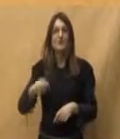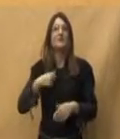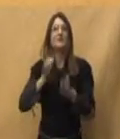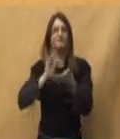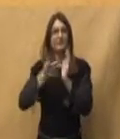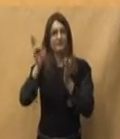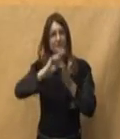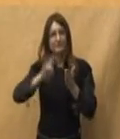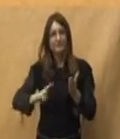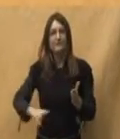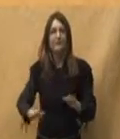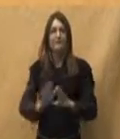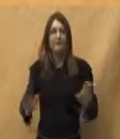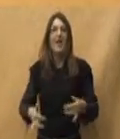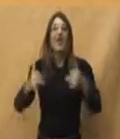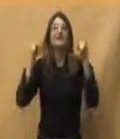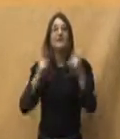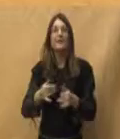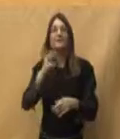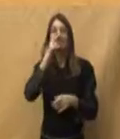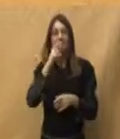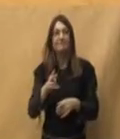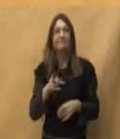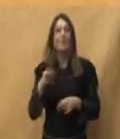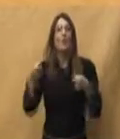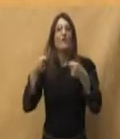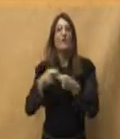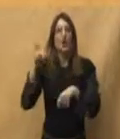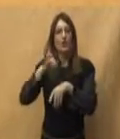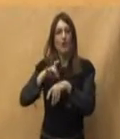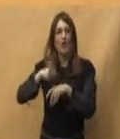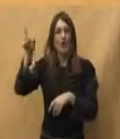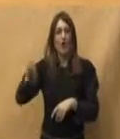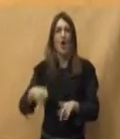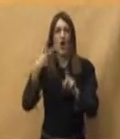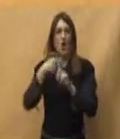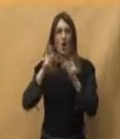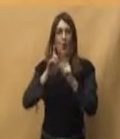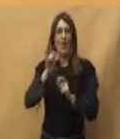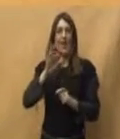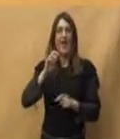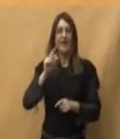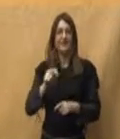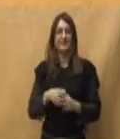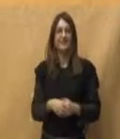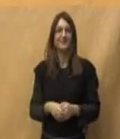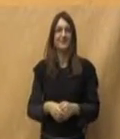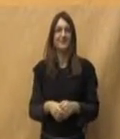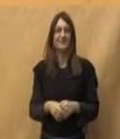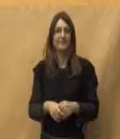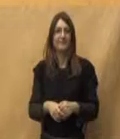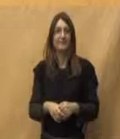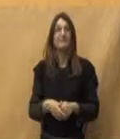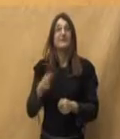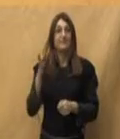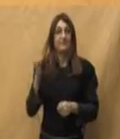iščitala, a onda ćemo se sad skoncentrirati na doktora Kulijera. Doktor Kulijer, vi